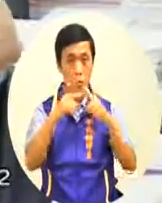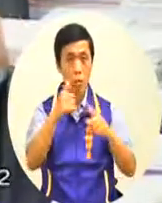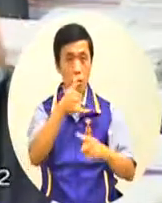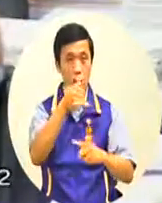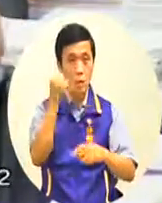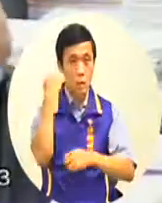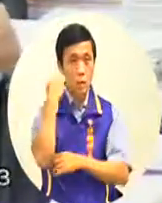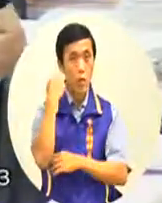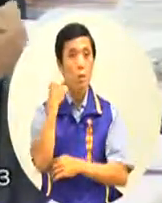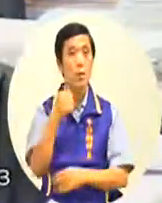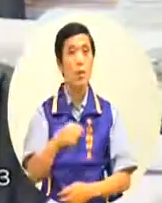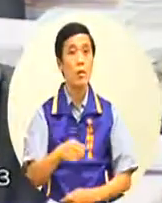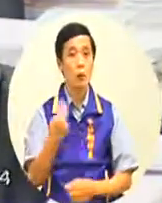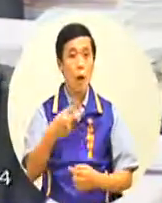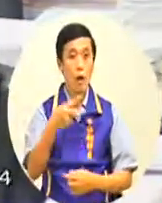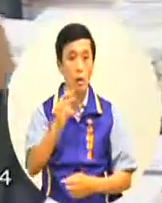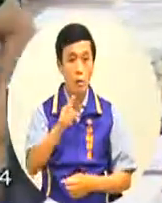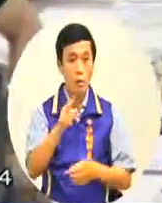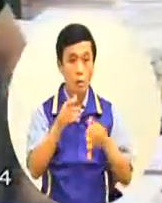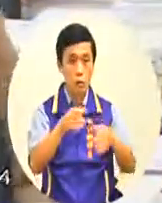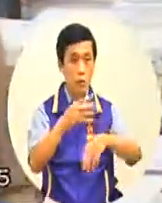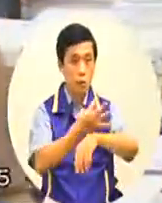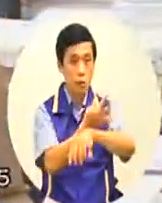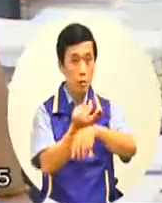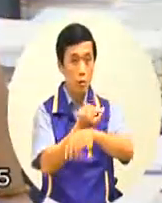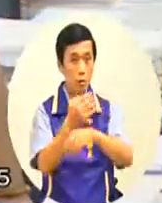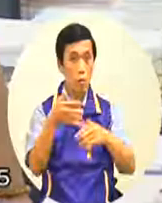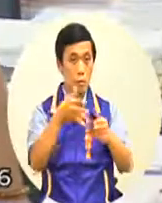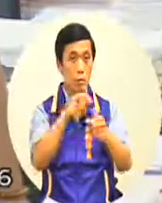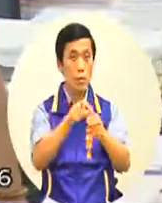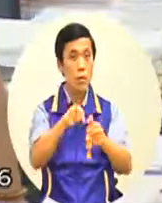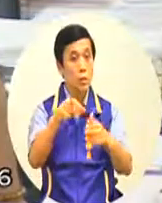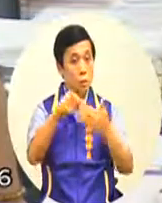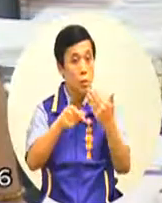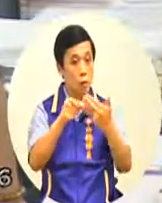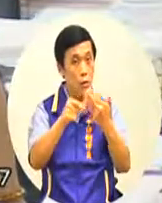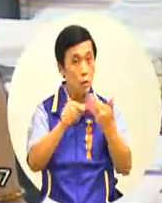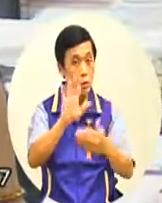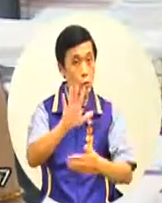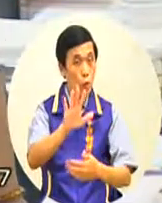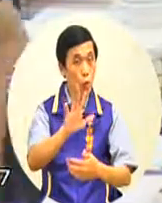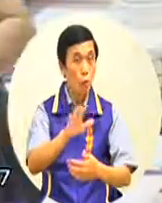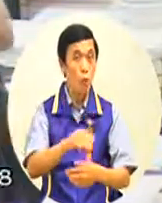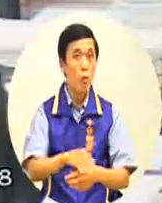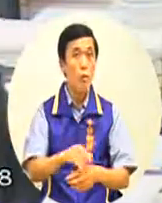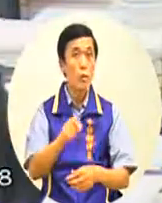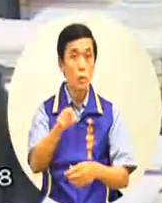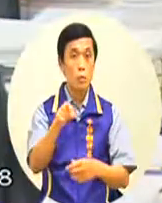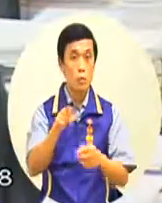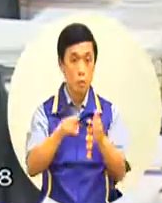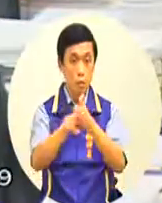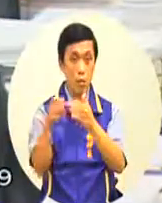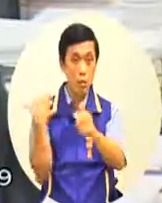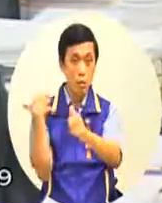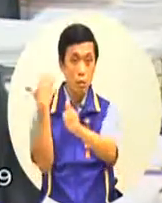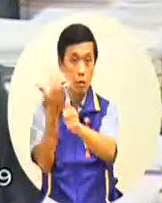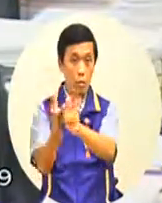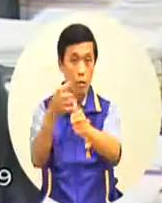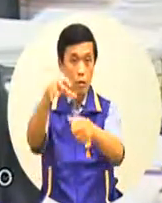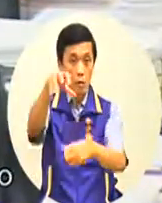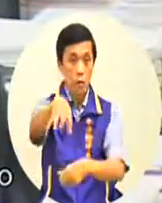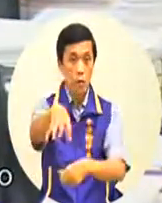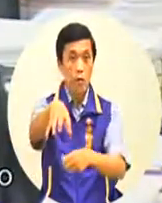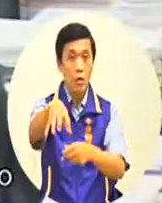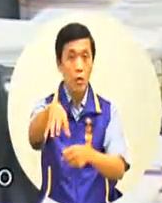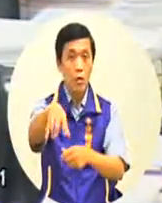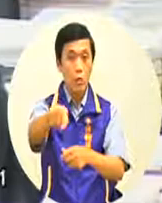为还有涉及到时数的问题，他是有规定这个时数问题。你们直接委外，像这样的委外的单位，他有这样做